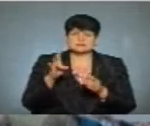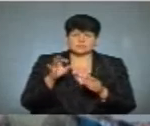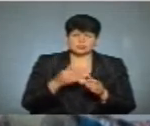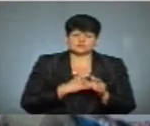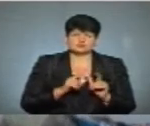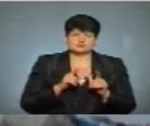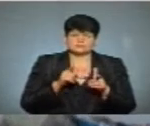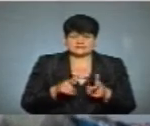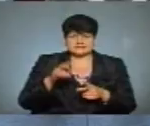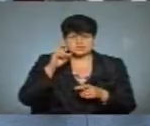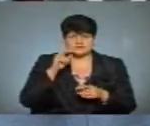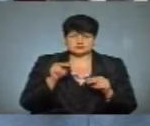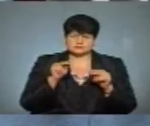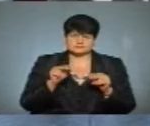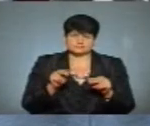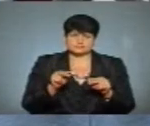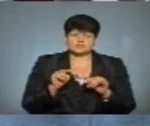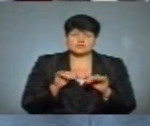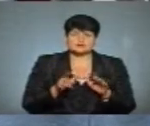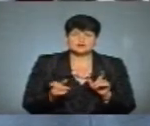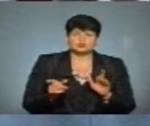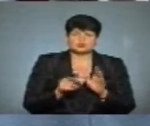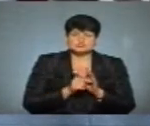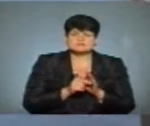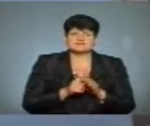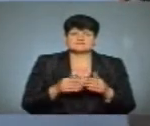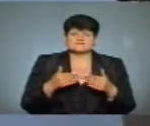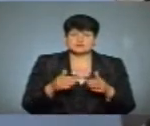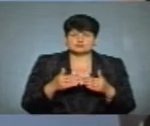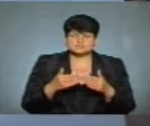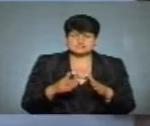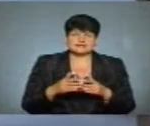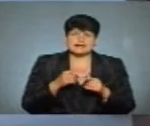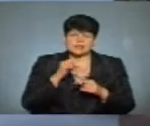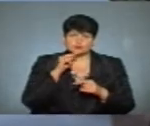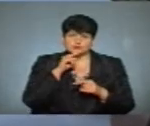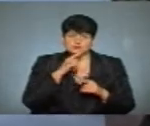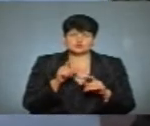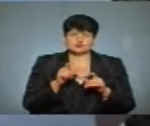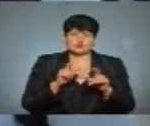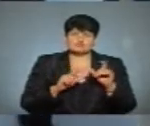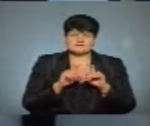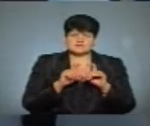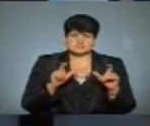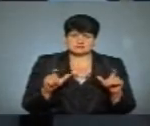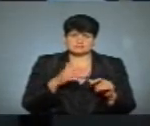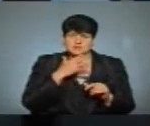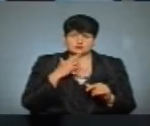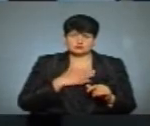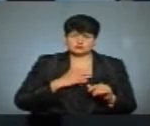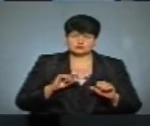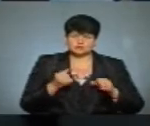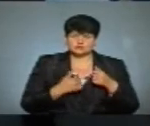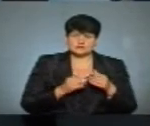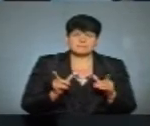на державний чесним способом. До акції долучився випускник Тернопільського економічного університету Василь Капустинський. Багато моїх друзів хотів